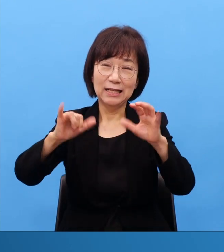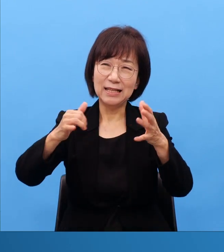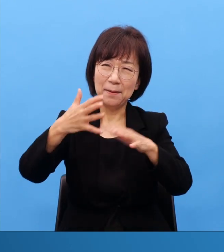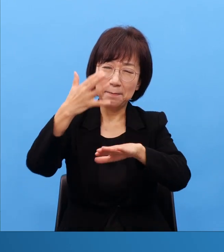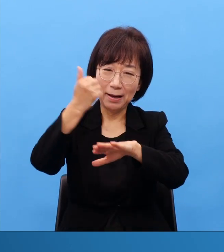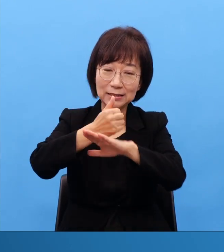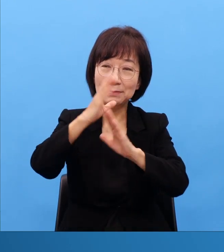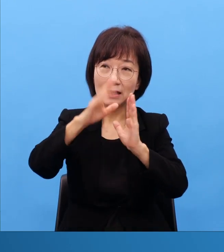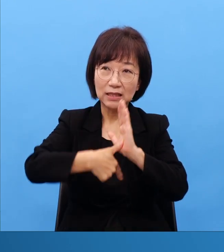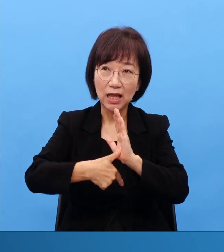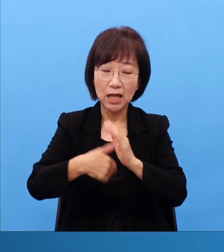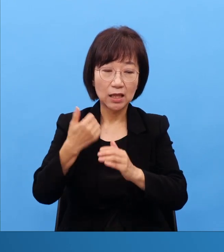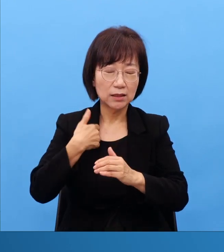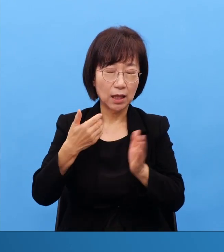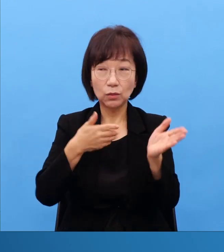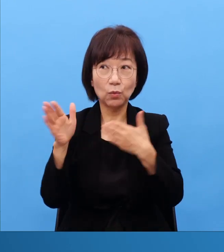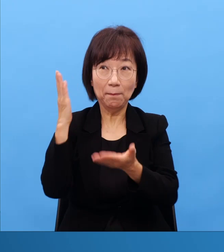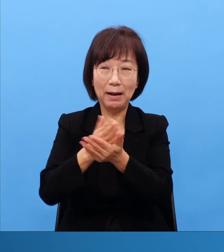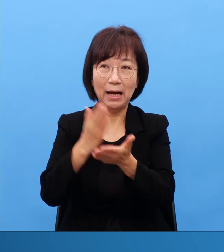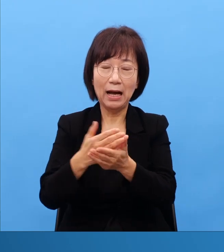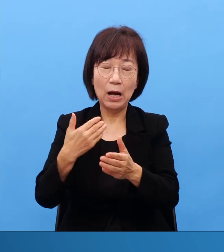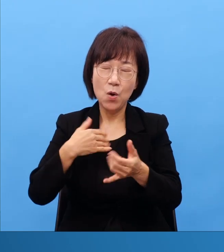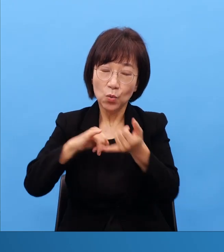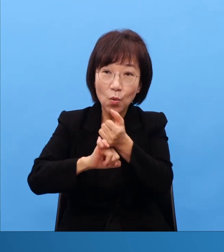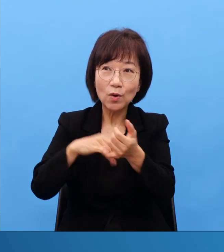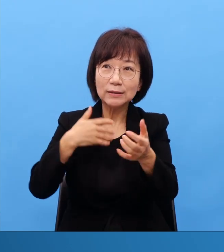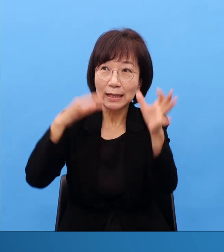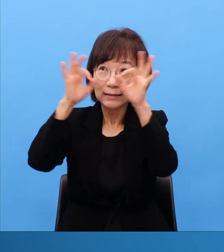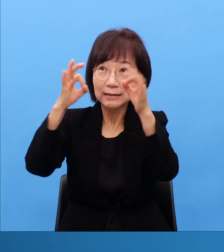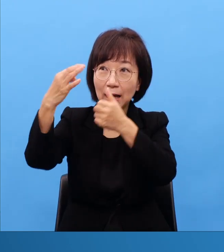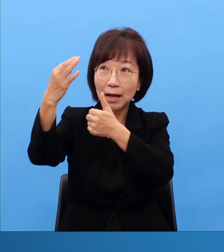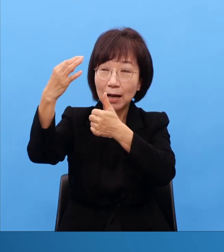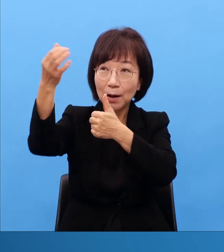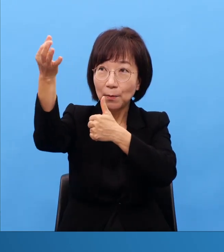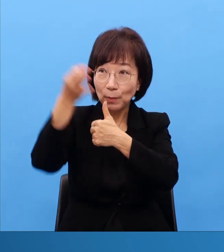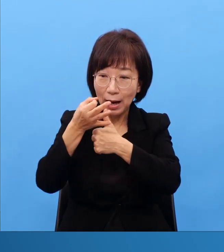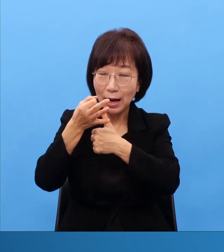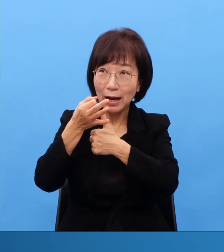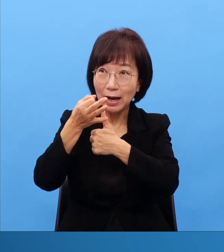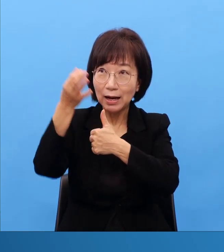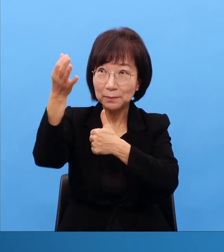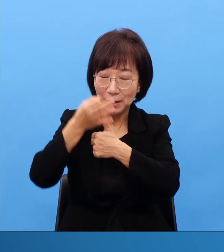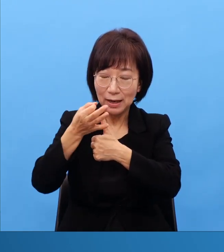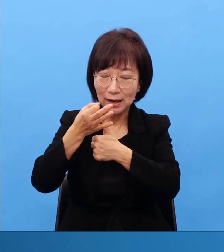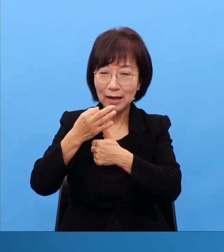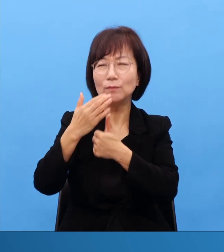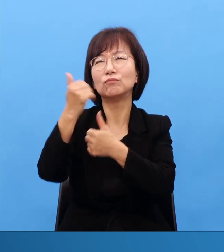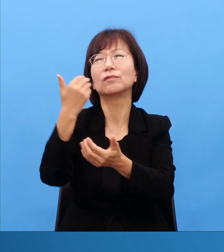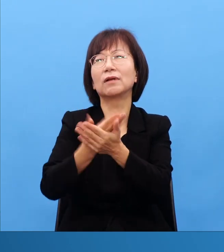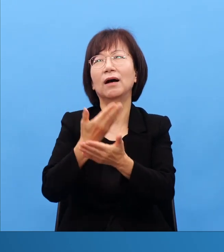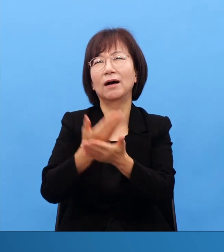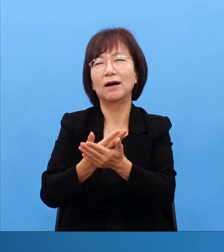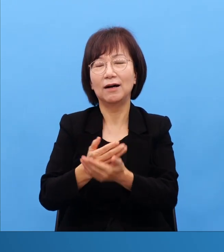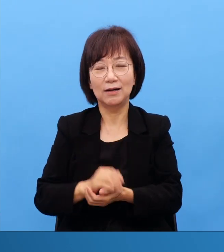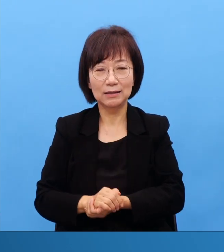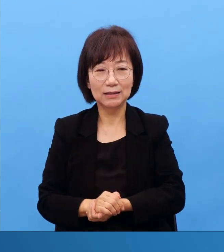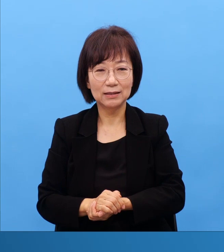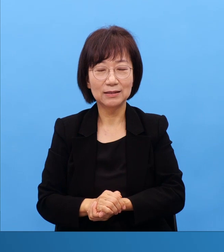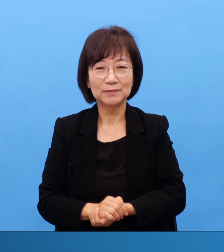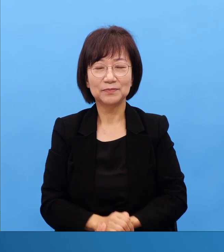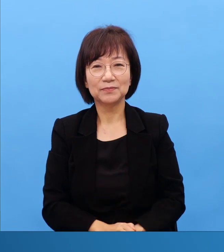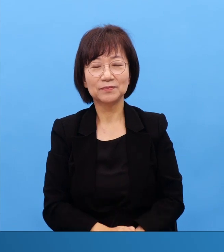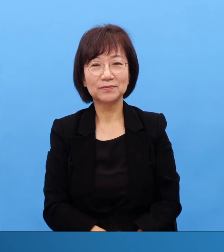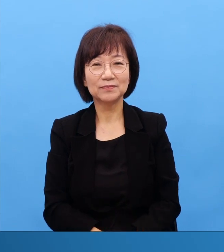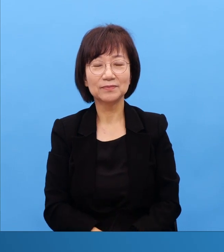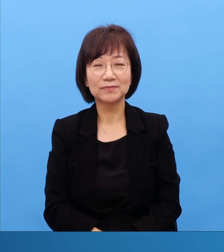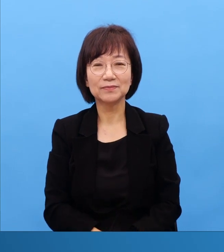And in the English version it says, do not pass me by. Pass me not이라고 돼요. 지나치지 마소서. So pass me not, do not pass me by.